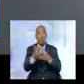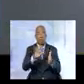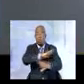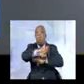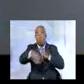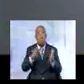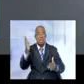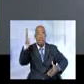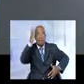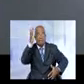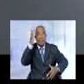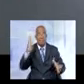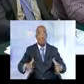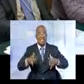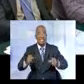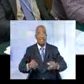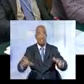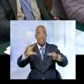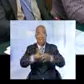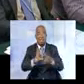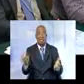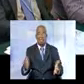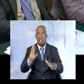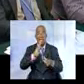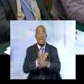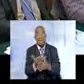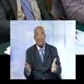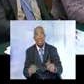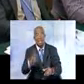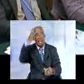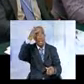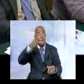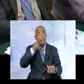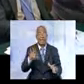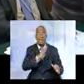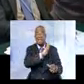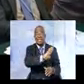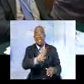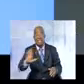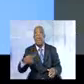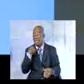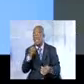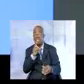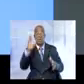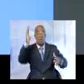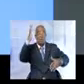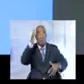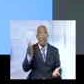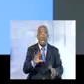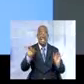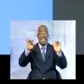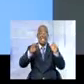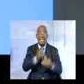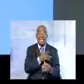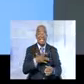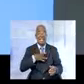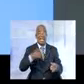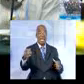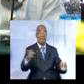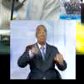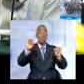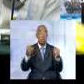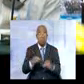la collaboration entre toutes les parties prenantes. Les représentants des 18 pays présents à cette 11e réunion annuelle de l'OMS